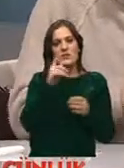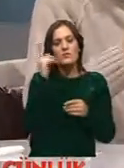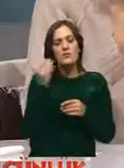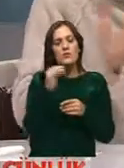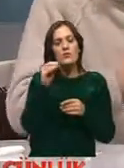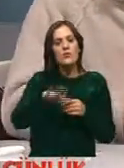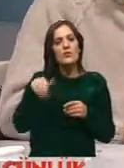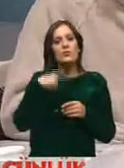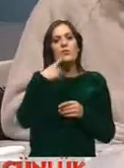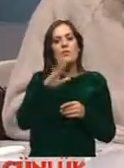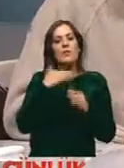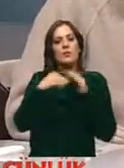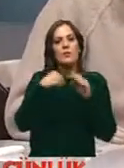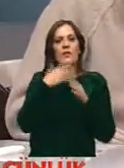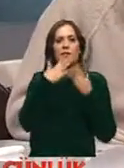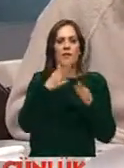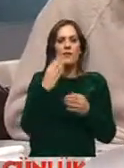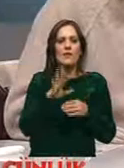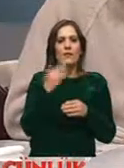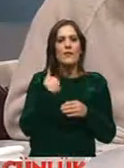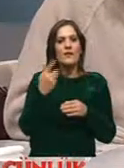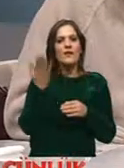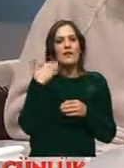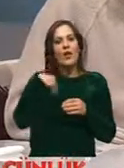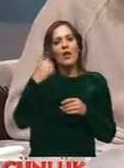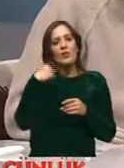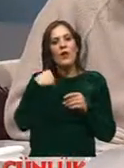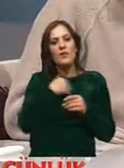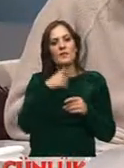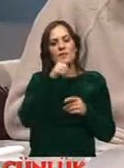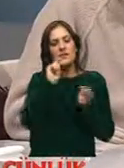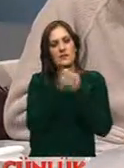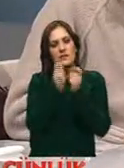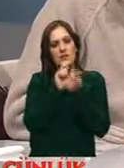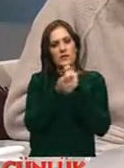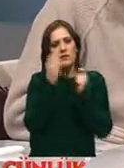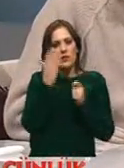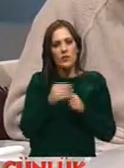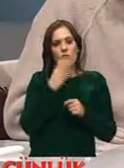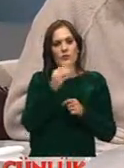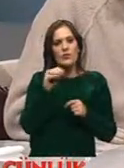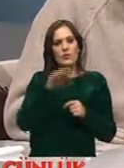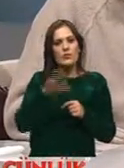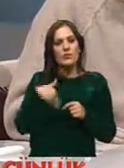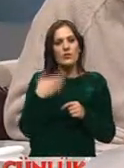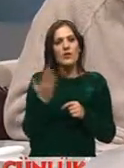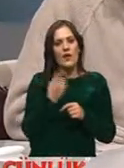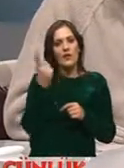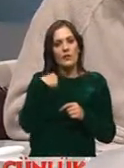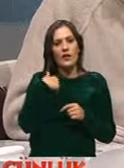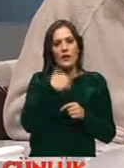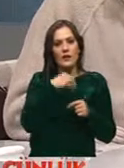söyleyemez. Toplum da söyleyemez. Nefret de edildi. Daha dün annemizin diye söylersek o zaman nasıl çoğu çocuk söyler. Söyleyin, bakın. Daha